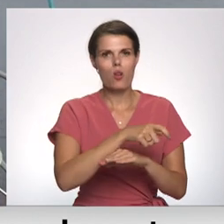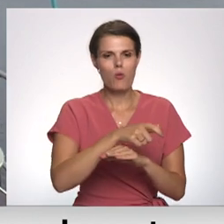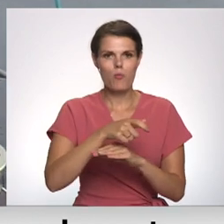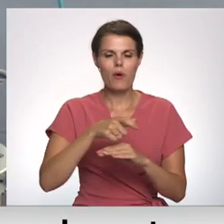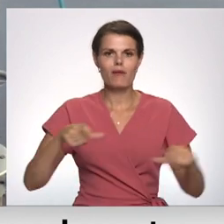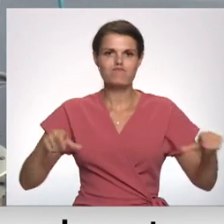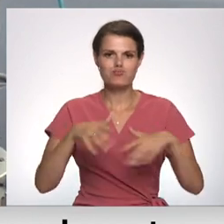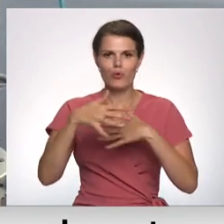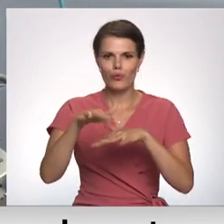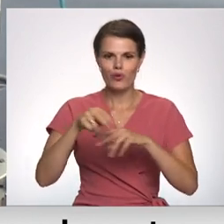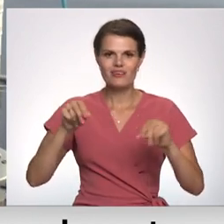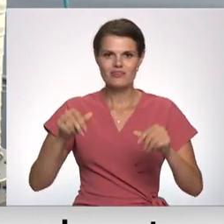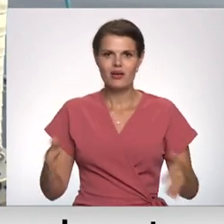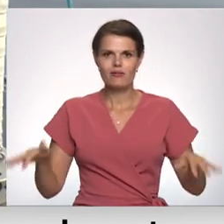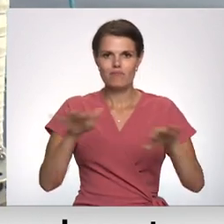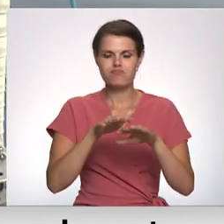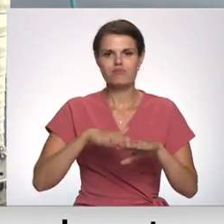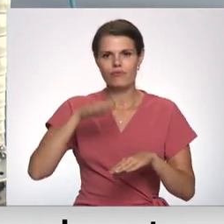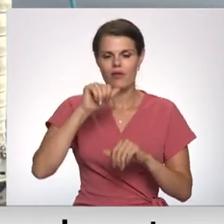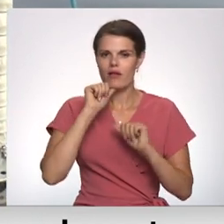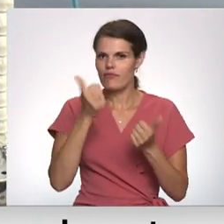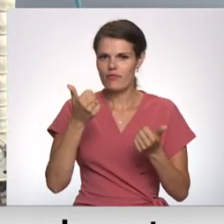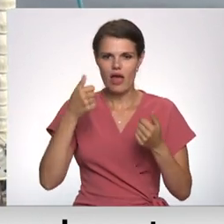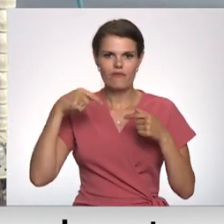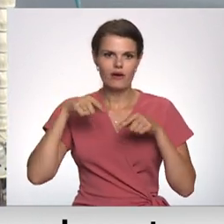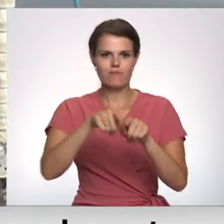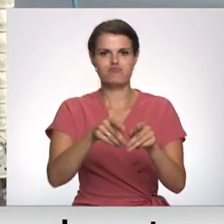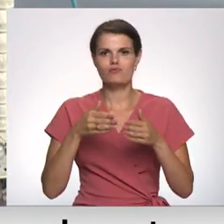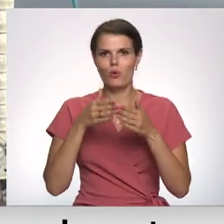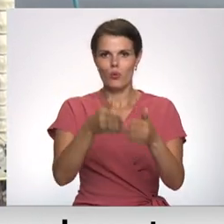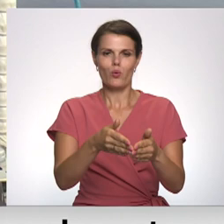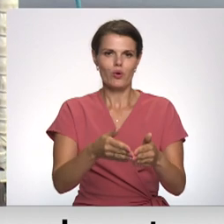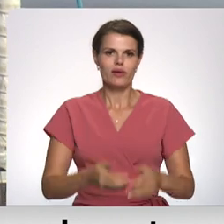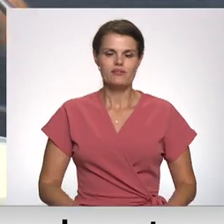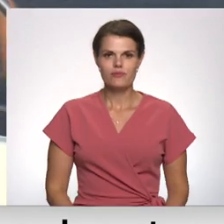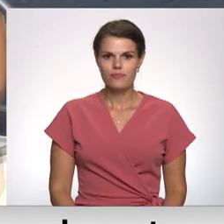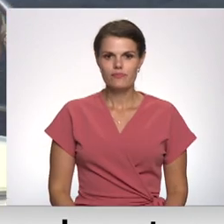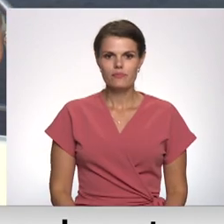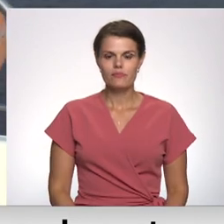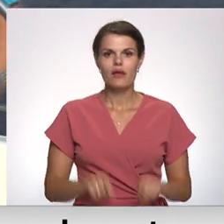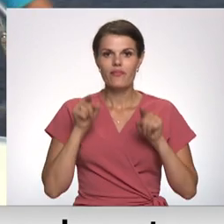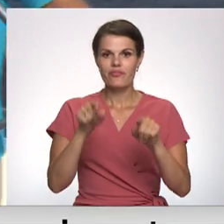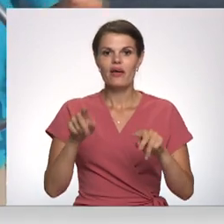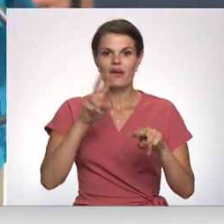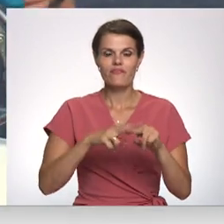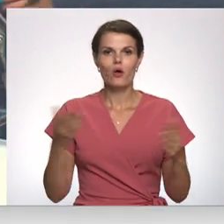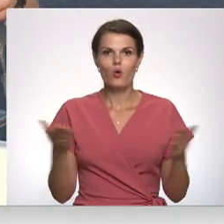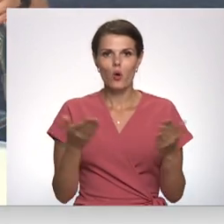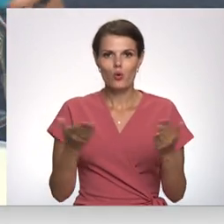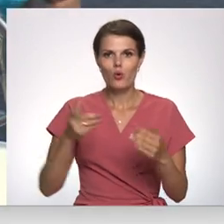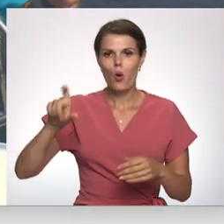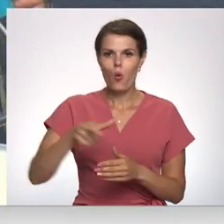jo smilšu sanesumu dēļ neiziet jūrā, neienākt ostā ar jahtu, nesot iespējams. Tanī vietā, kur upe